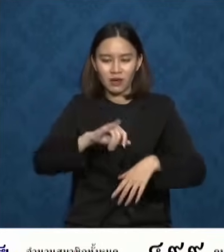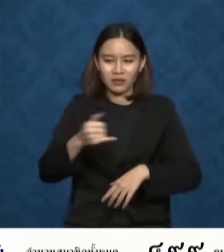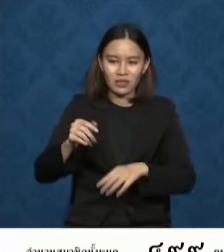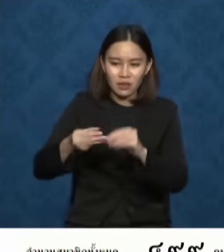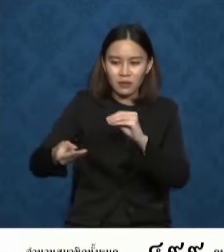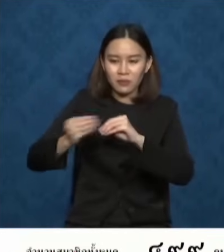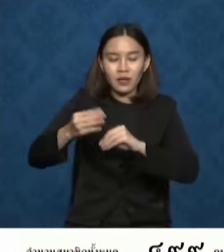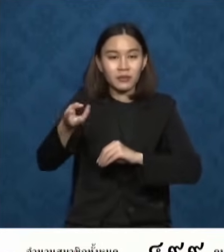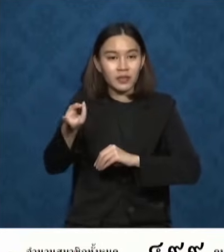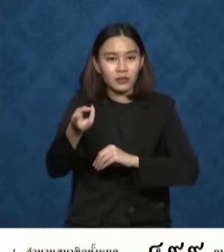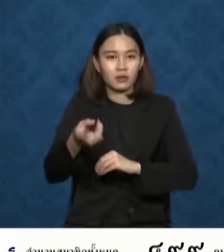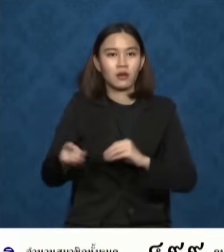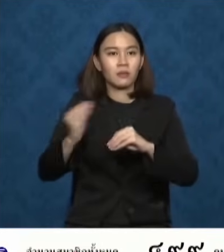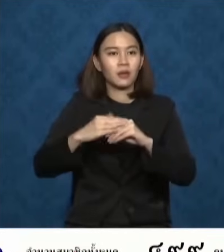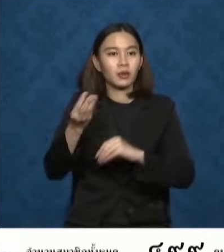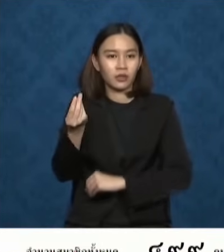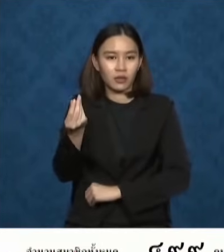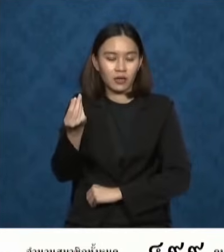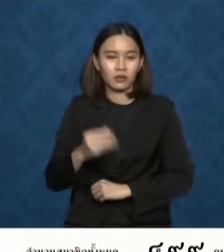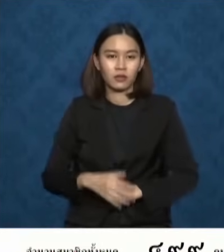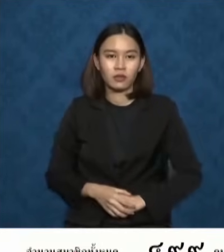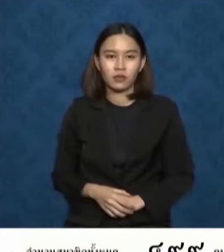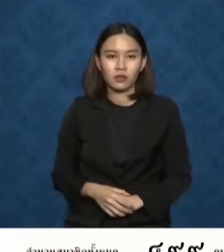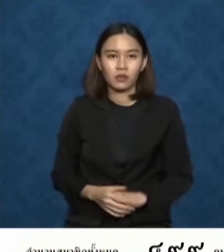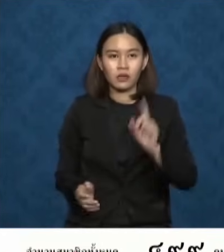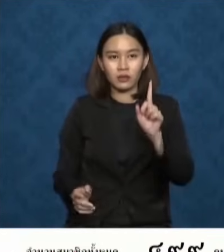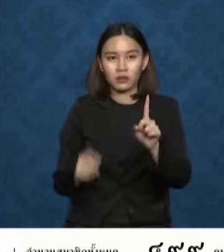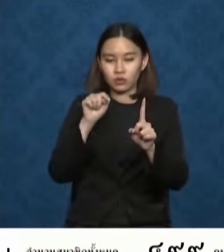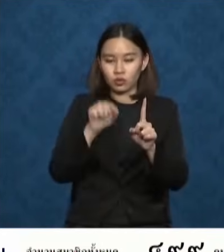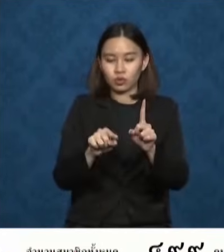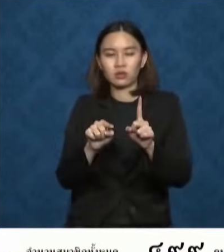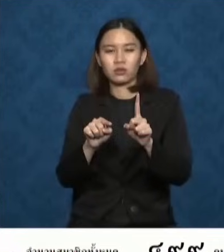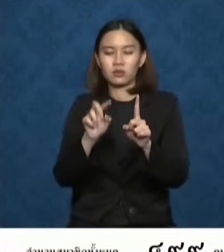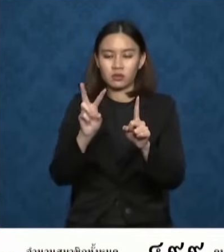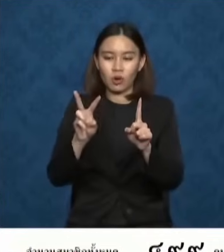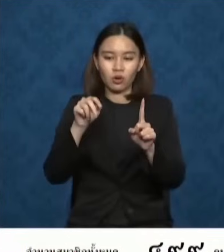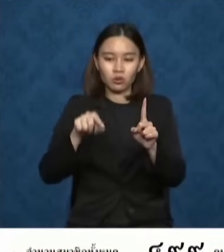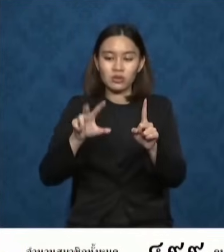เพิ่มขึ้นเท่าไหร่เพิ่มขึ้นเพียง